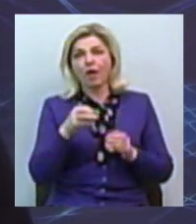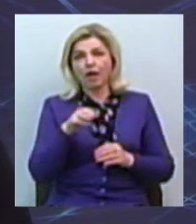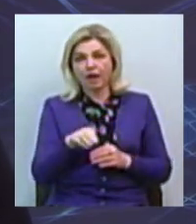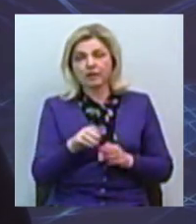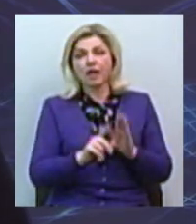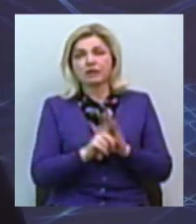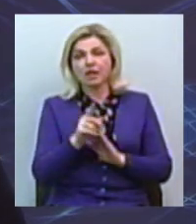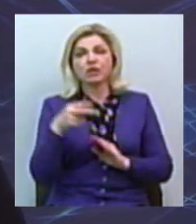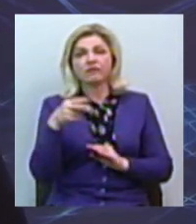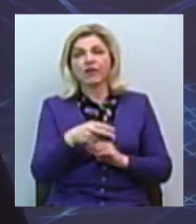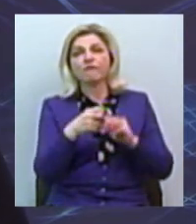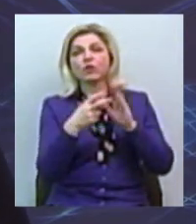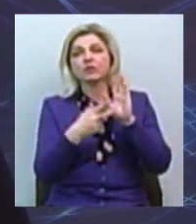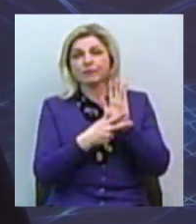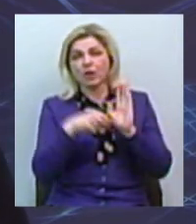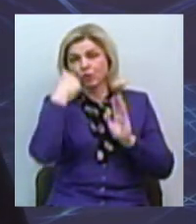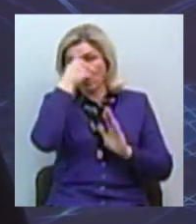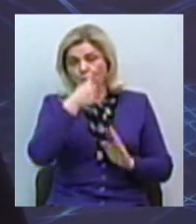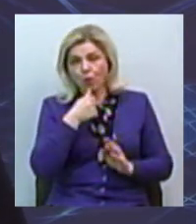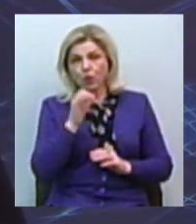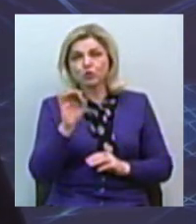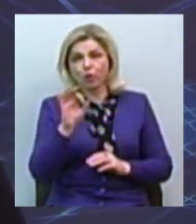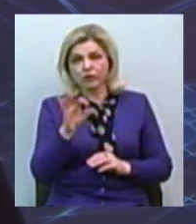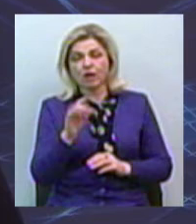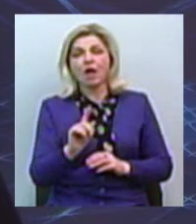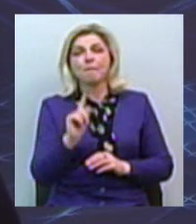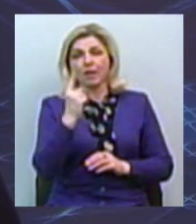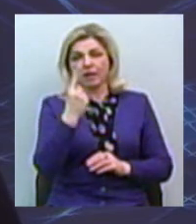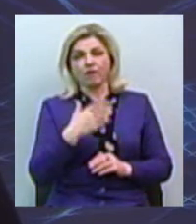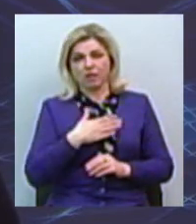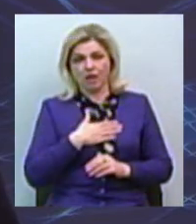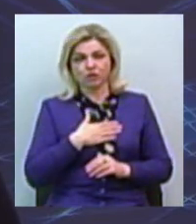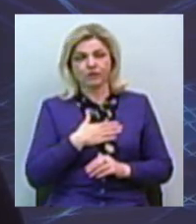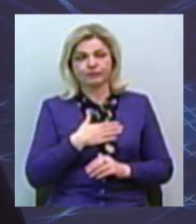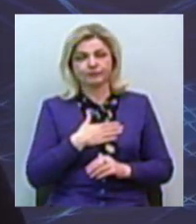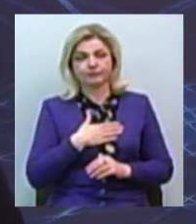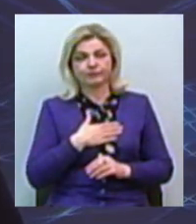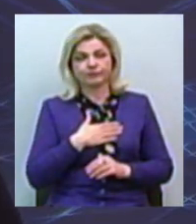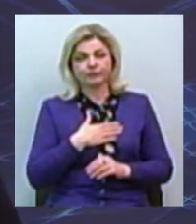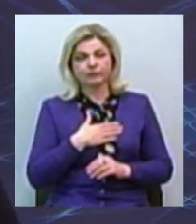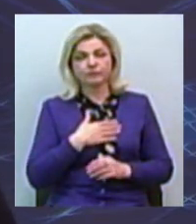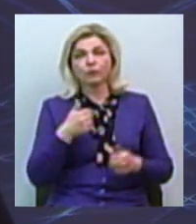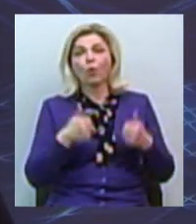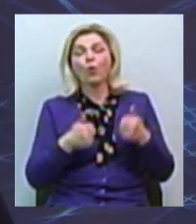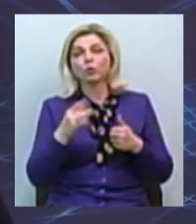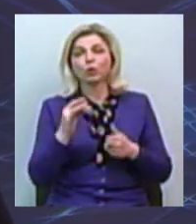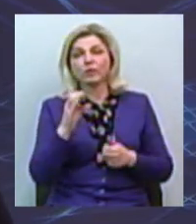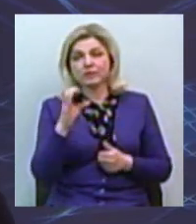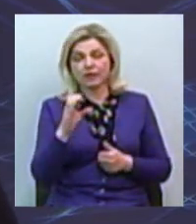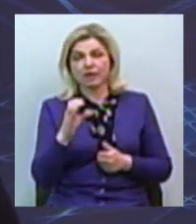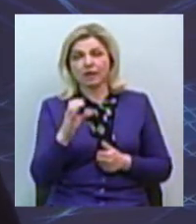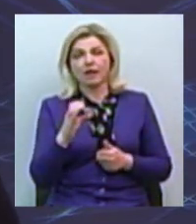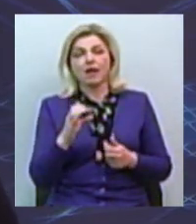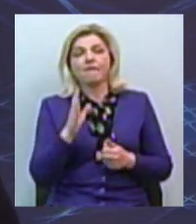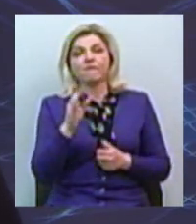з 2018 року, з жовтня, з першого нашого пілотного такого конкурсу, міні-конкурсу,